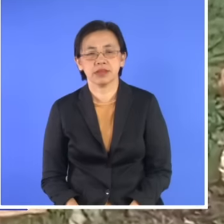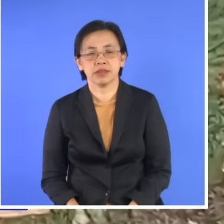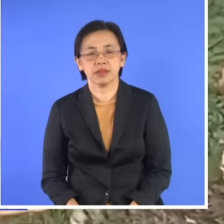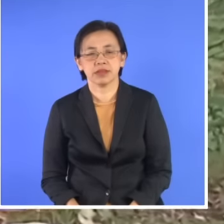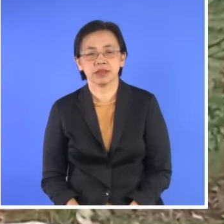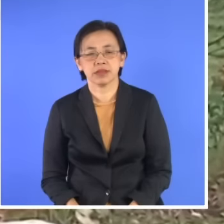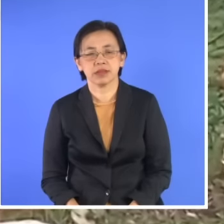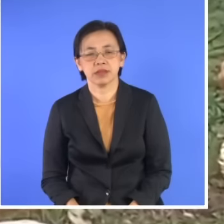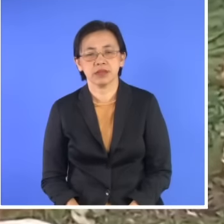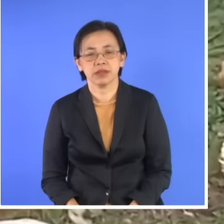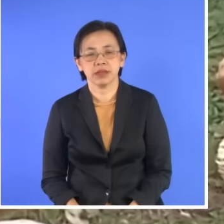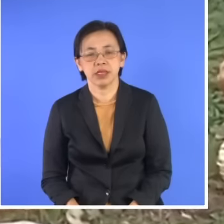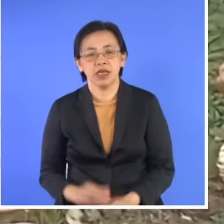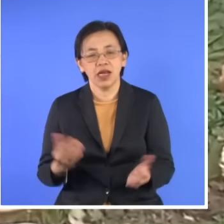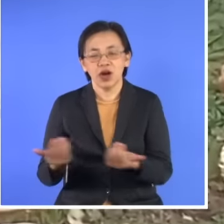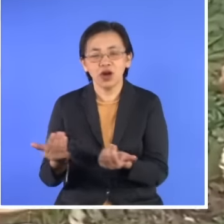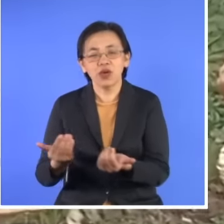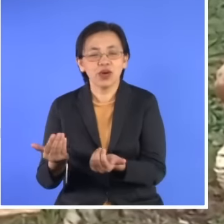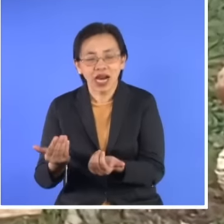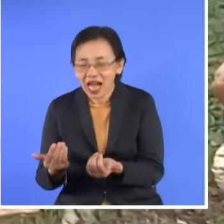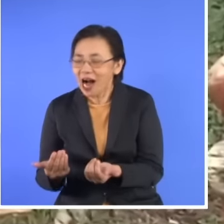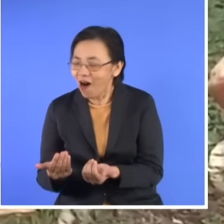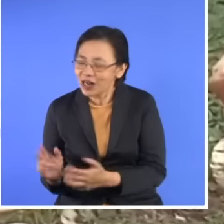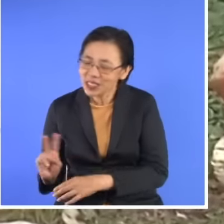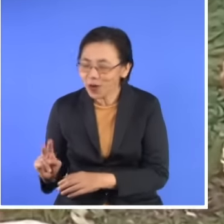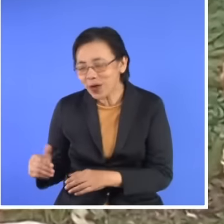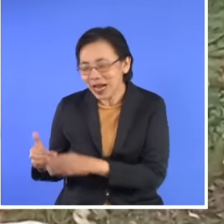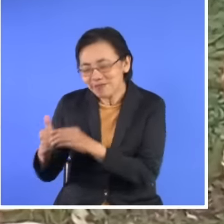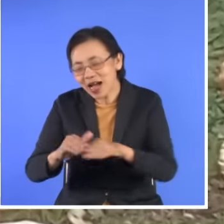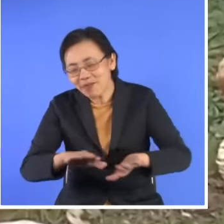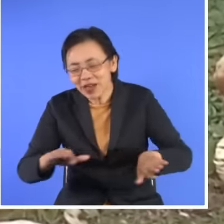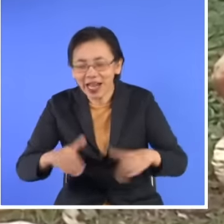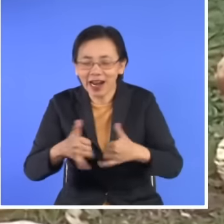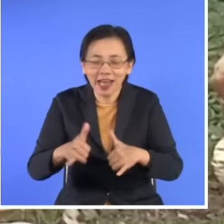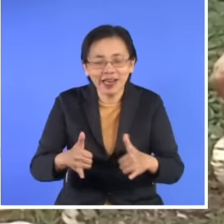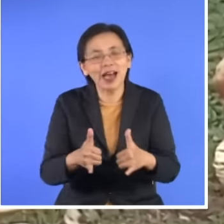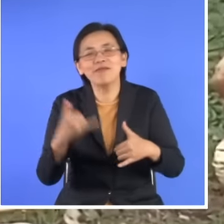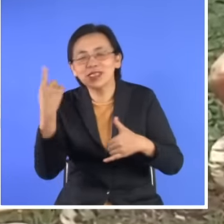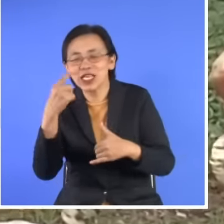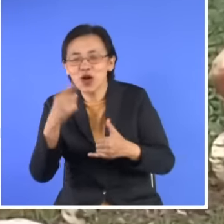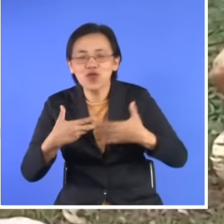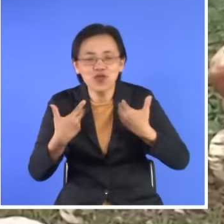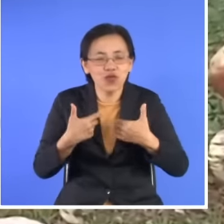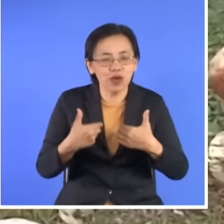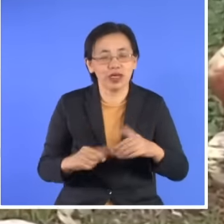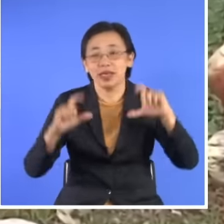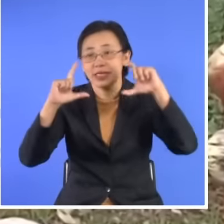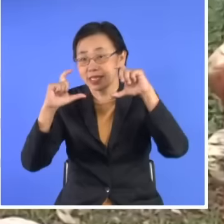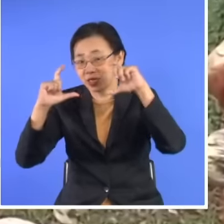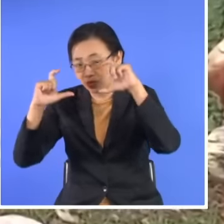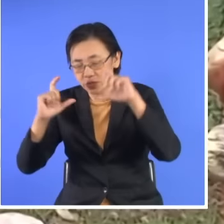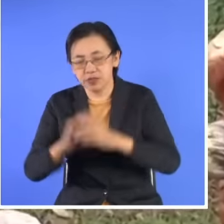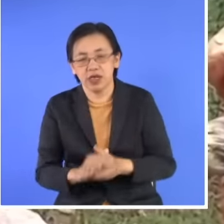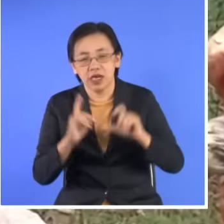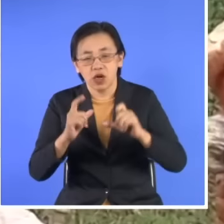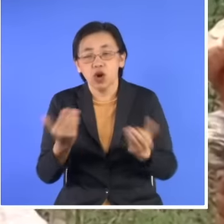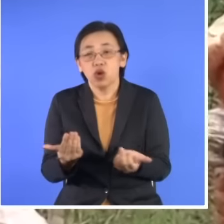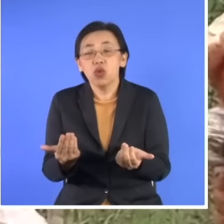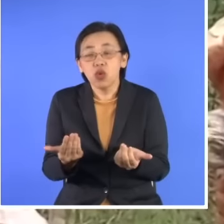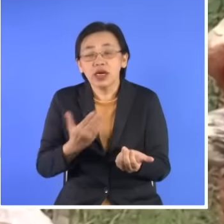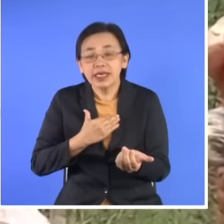ตั้งใจพาลูกมาเล่นสนามเด็กเล่นนะครับอือแล้วแล้วคราวนี้ก็ถ่ายรูปแล้วก็น้อง